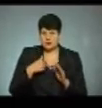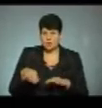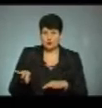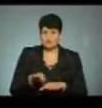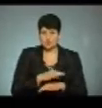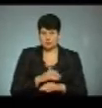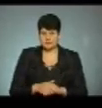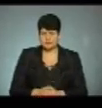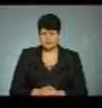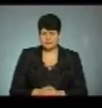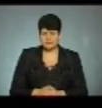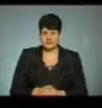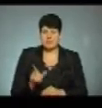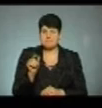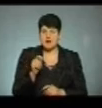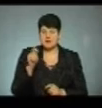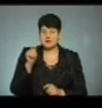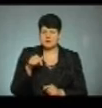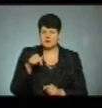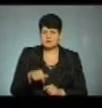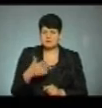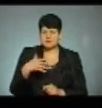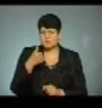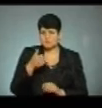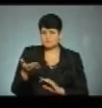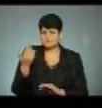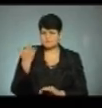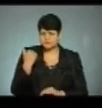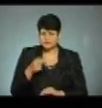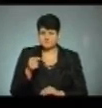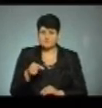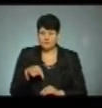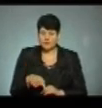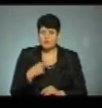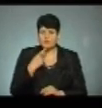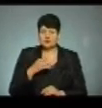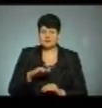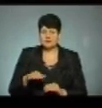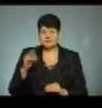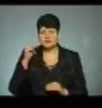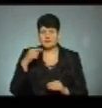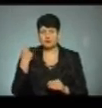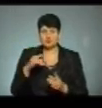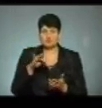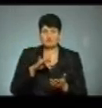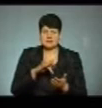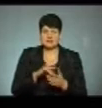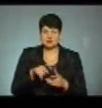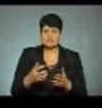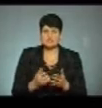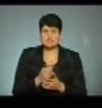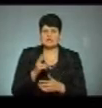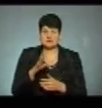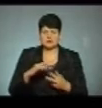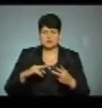шлюбі. Пара переїхала в Тернопіль 50 років тому, розповіла Людмила Лазарчук. Каже, хотіли, щоб діти навчалися в обласному центрі. Тут знайшли квартиру